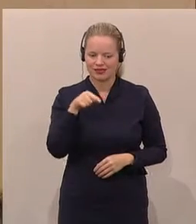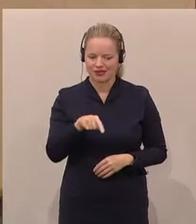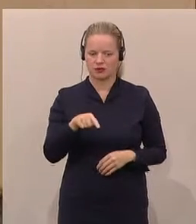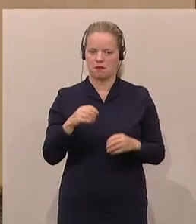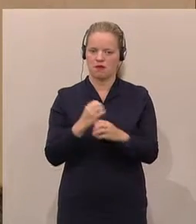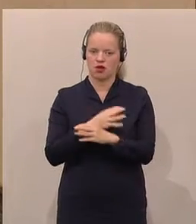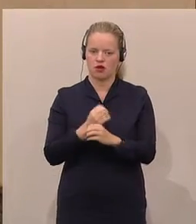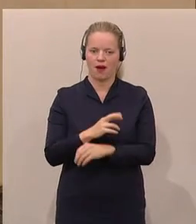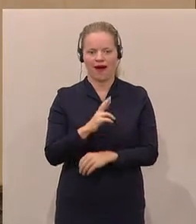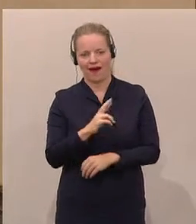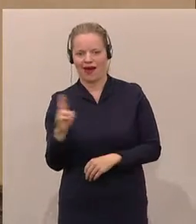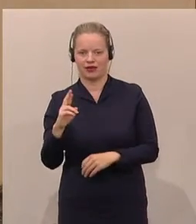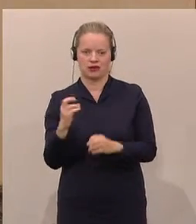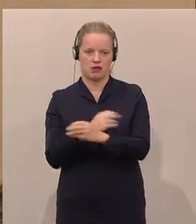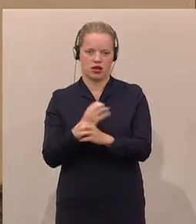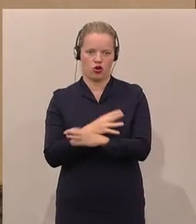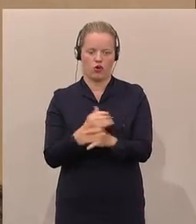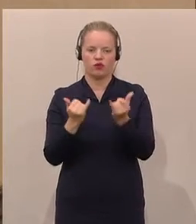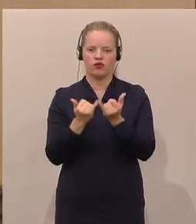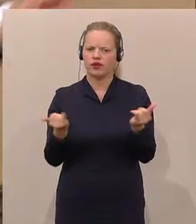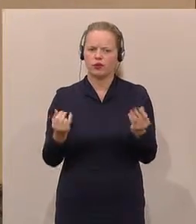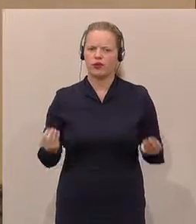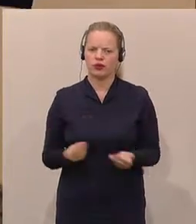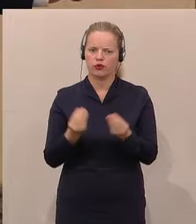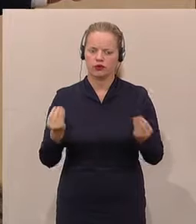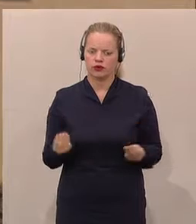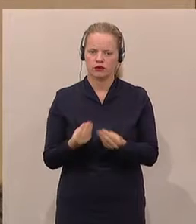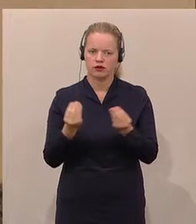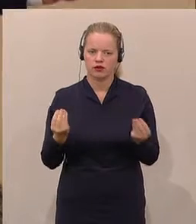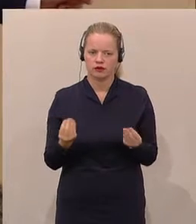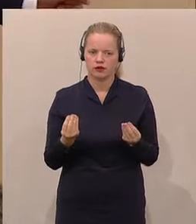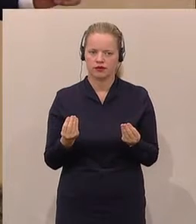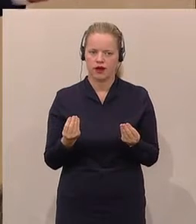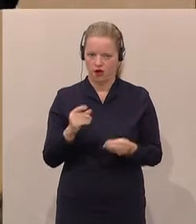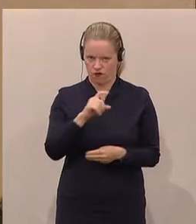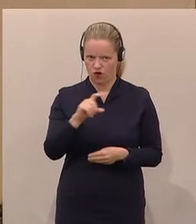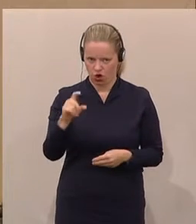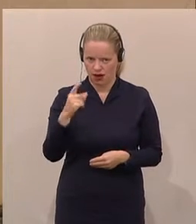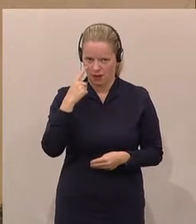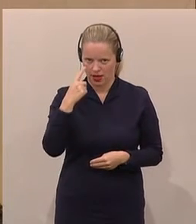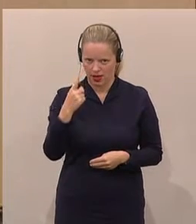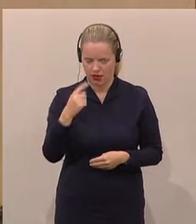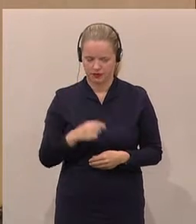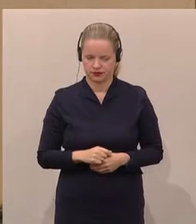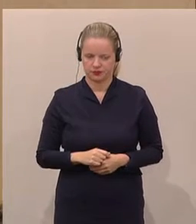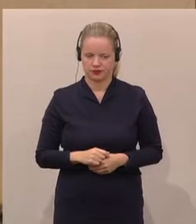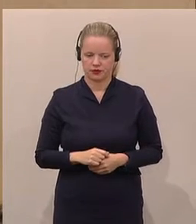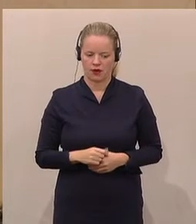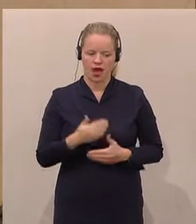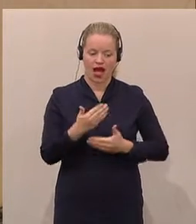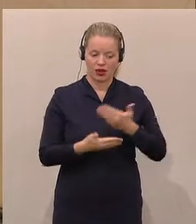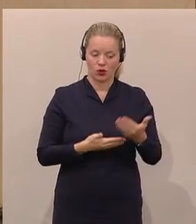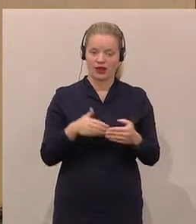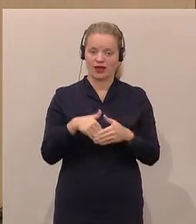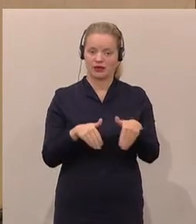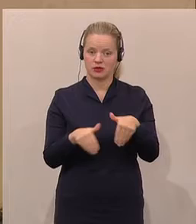Medium ist. Und begründet wird es dann so, dass dieses Medium, der Wochenblick, Handlungen des Innenministers